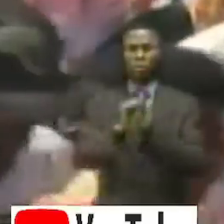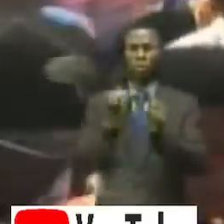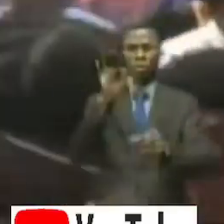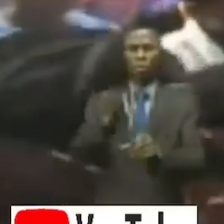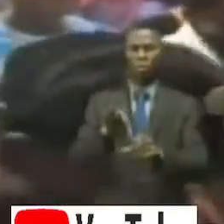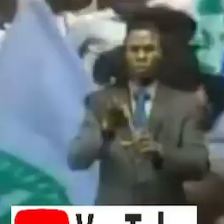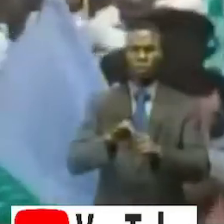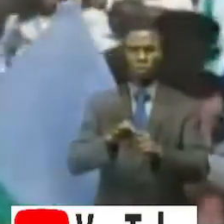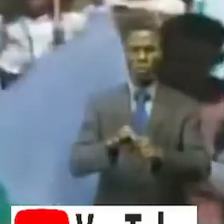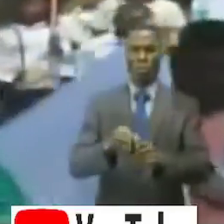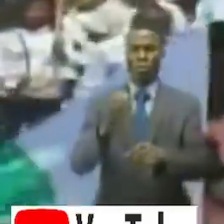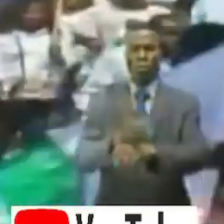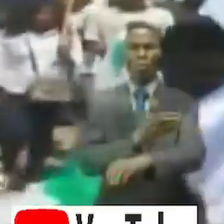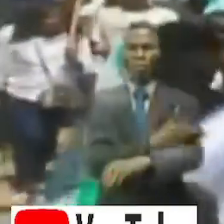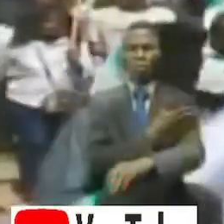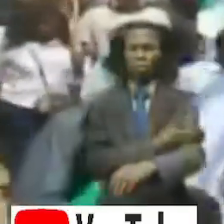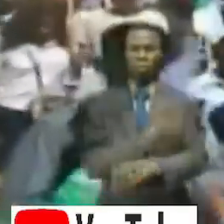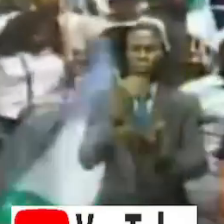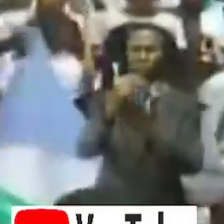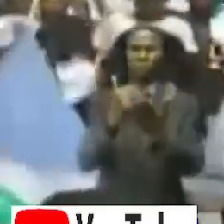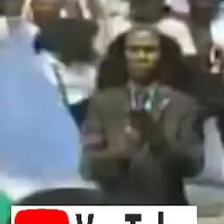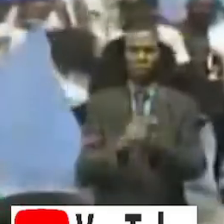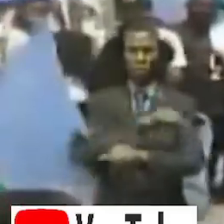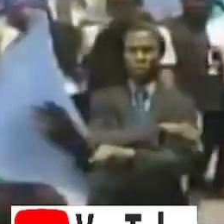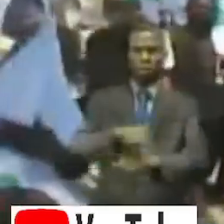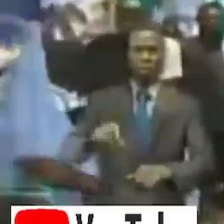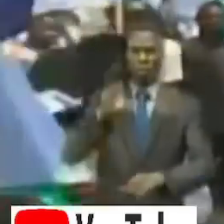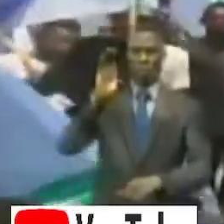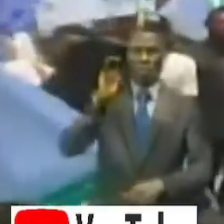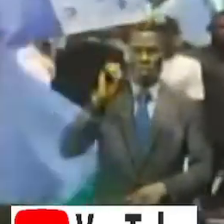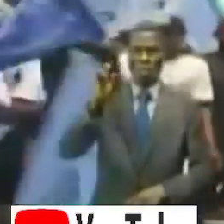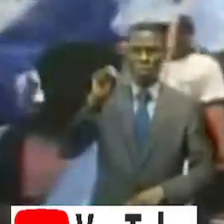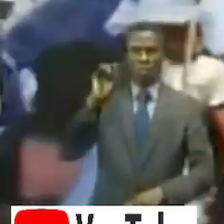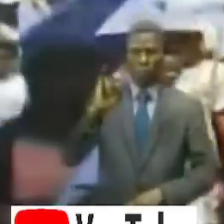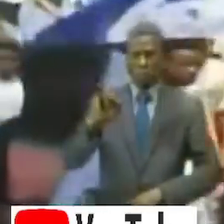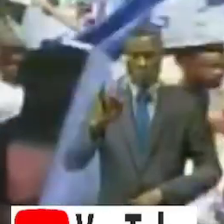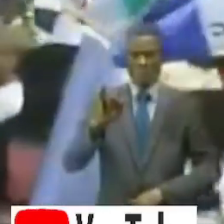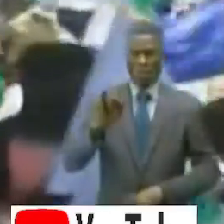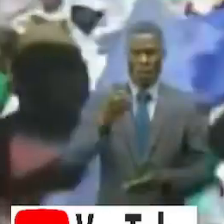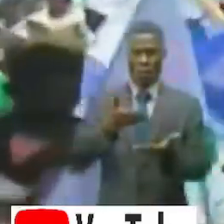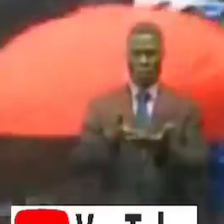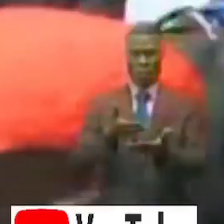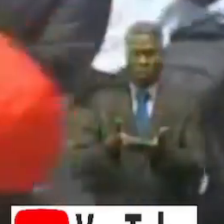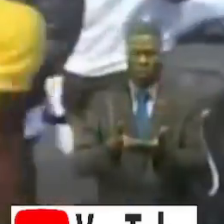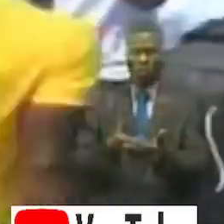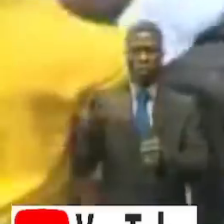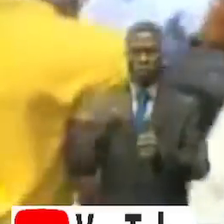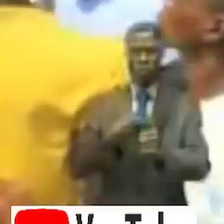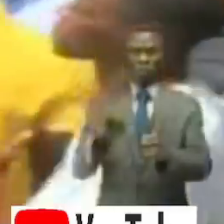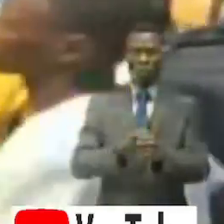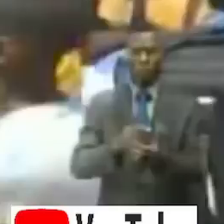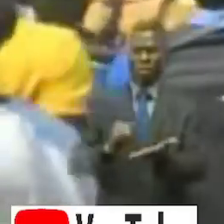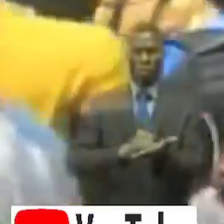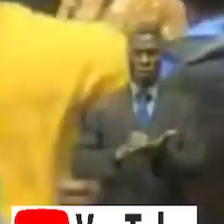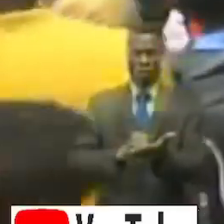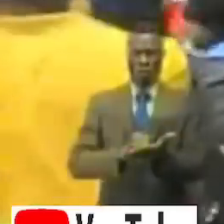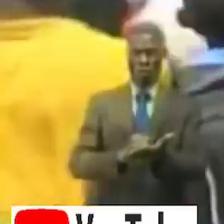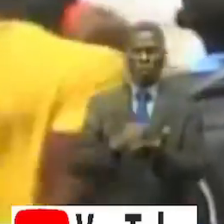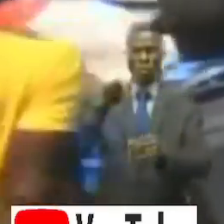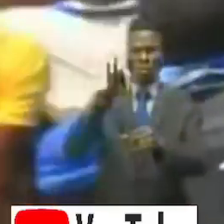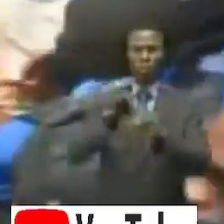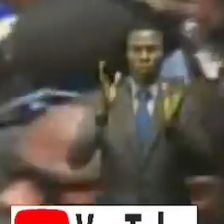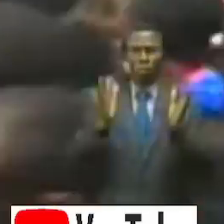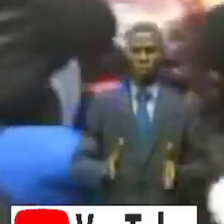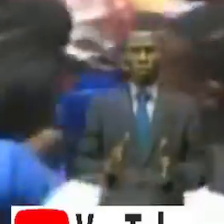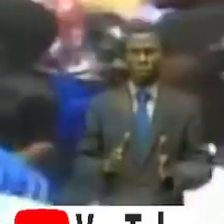électoral et aux avancées enregistrées par la Commission électorale nationale indépendante, notamment l'enrôlement des électeurs